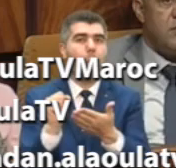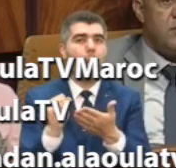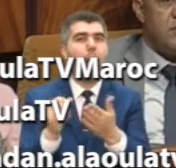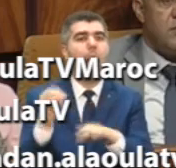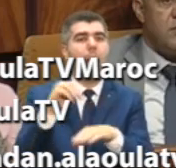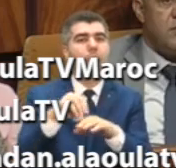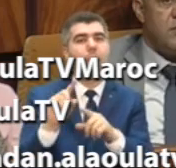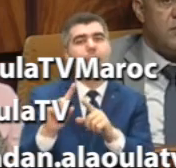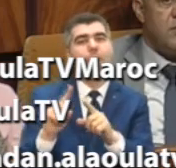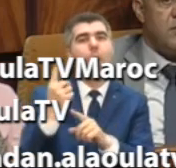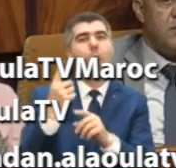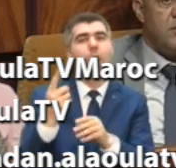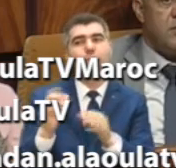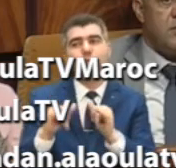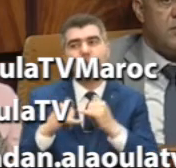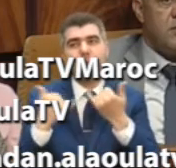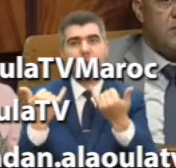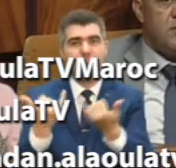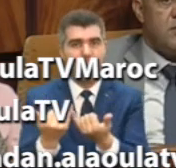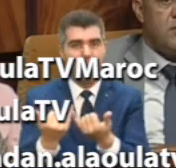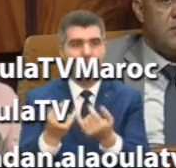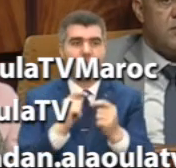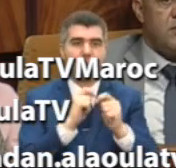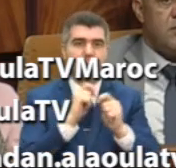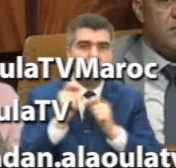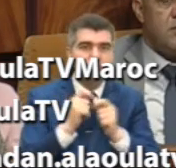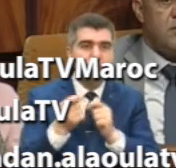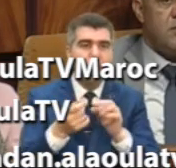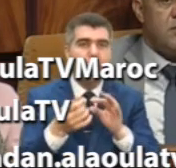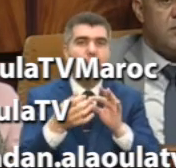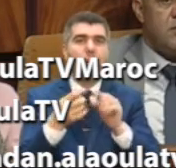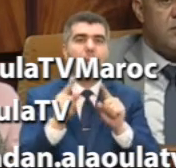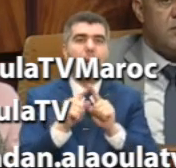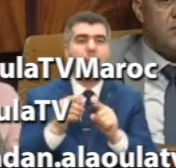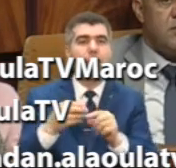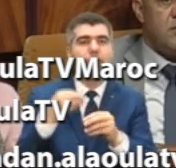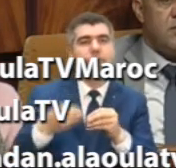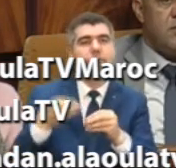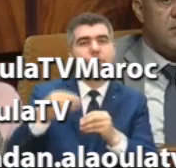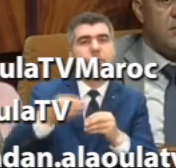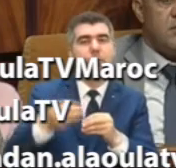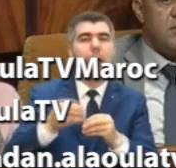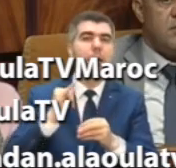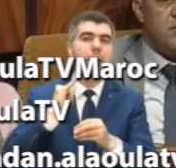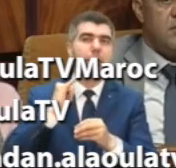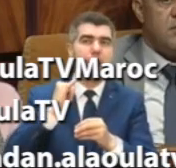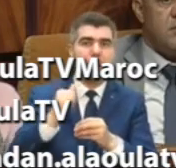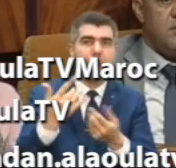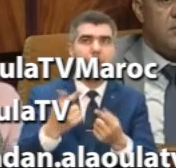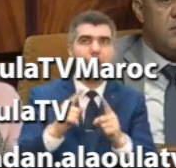الأول نمشيو ونجمعوا مزيد الجهة، ولا نجمعوا مزيد الجامعة ونتذاكروا ونخلقوا شروط جديدة؟ هذه